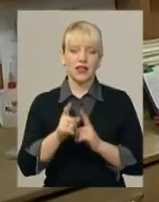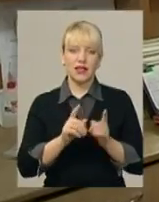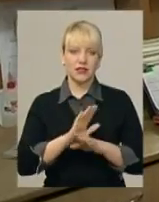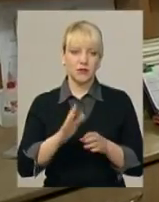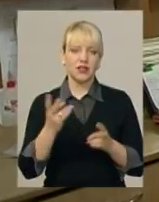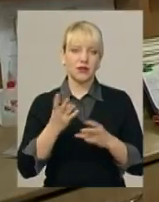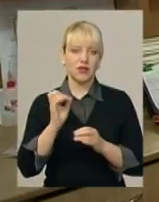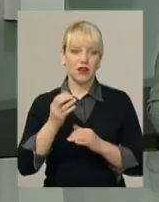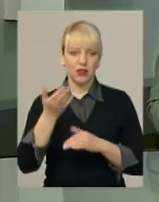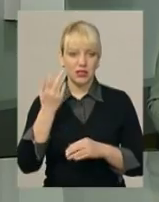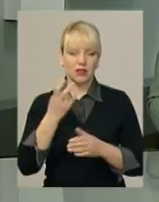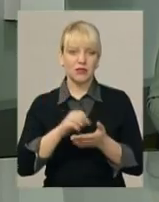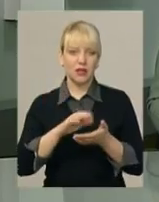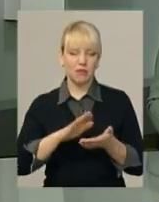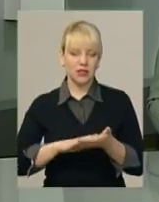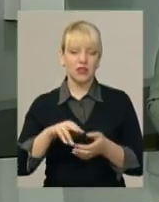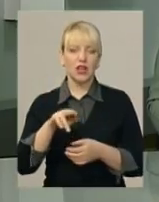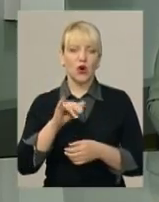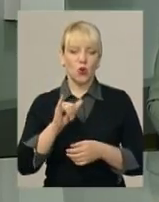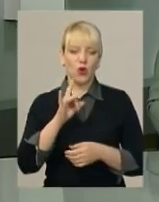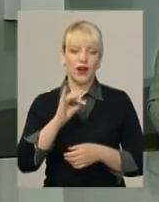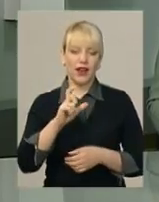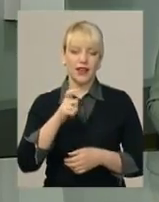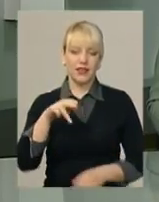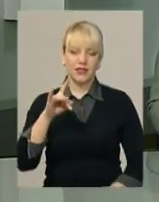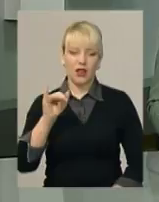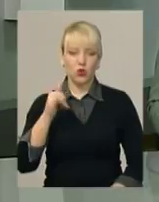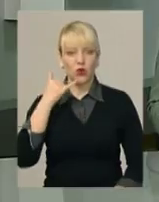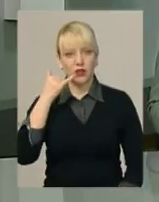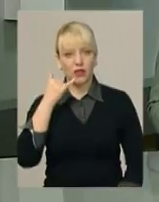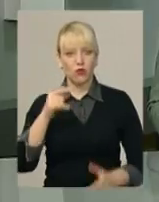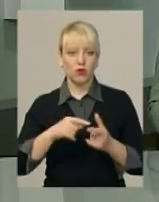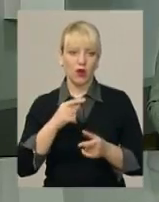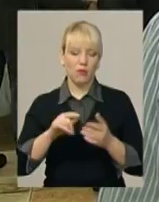необхідно буде записуватися до лікарів у реєстратурі телефоном або онлайн.